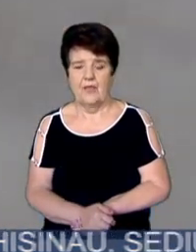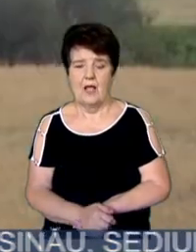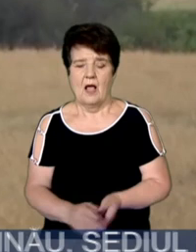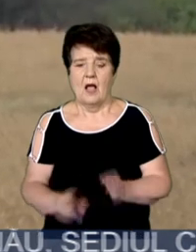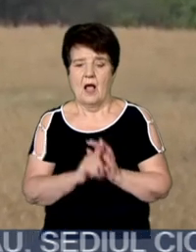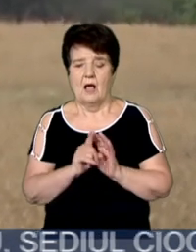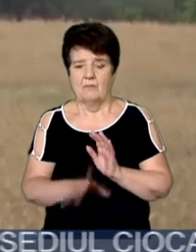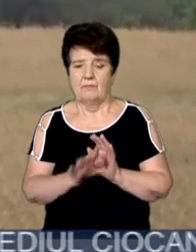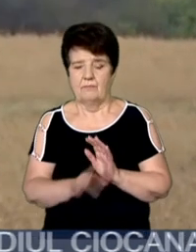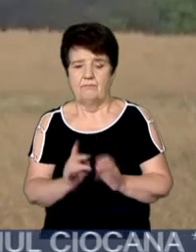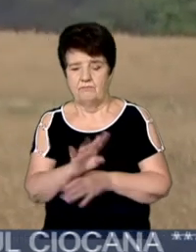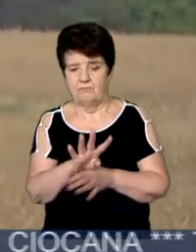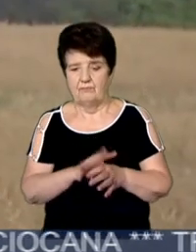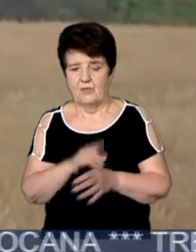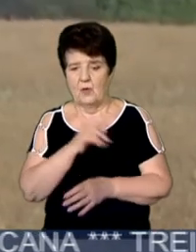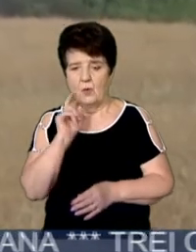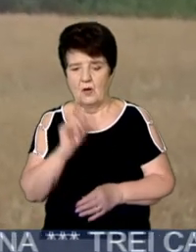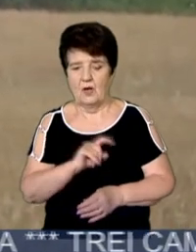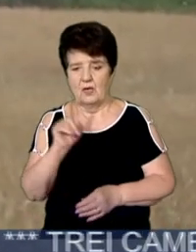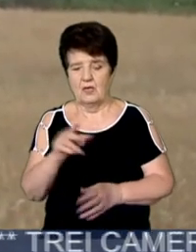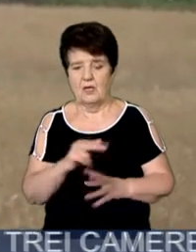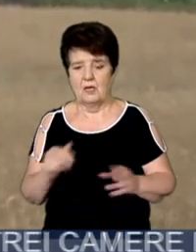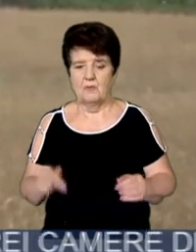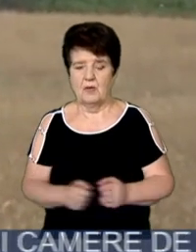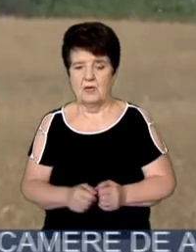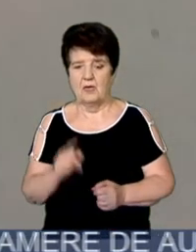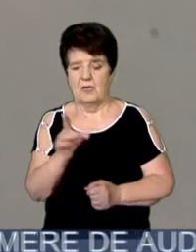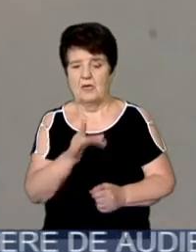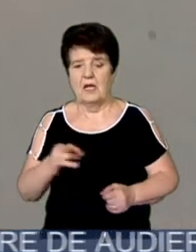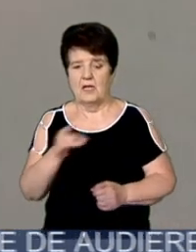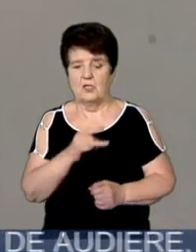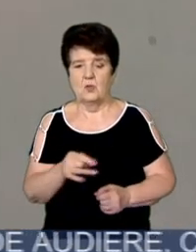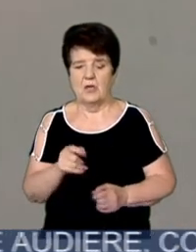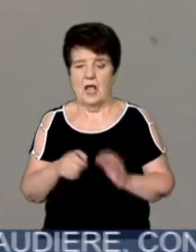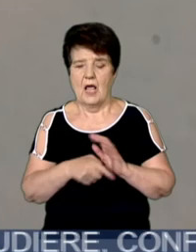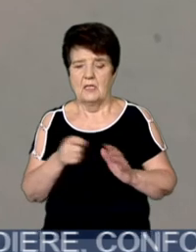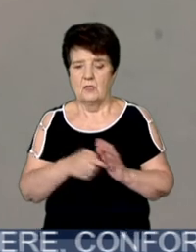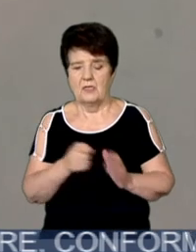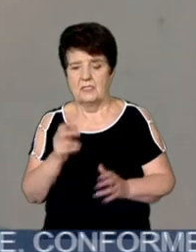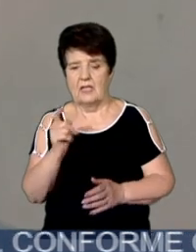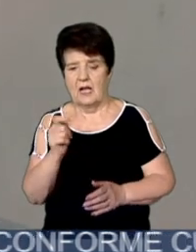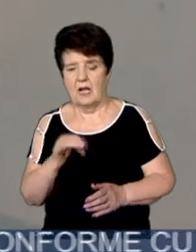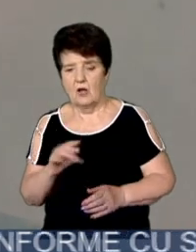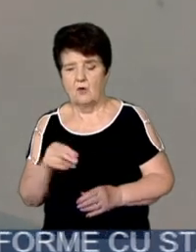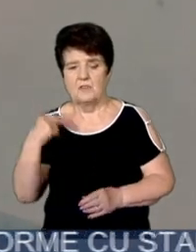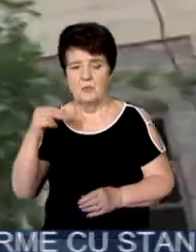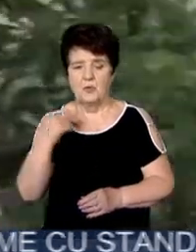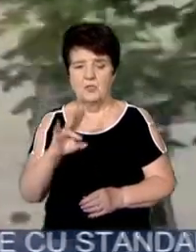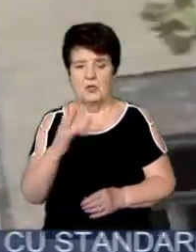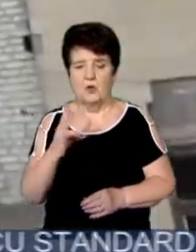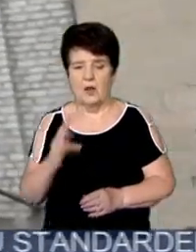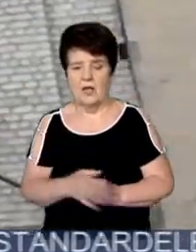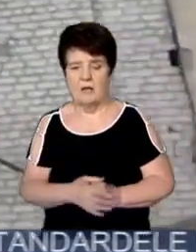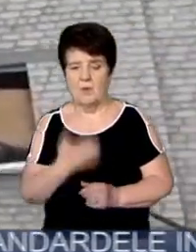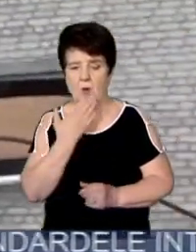Atacurile rusești continuă în Ucraina. Forțele Kremlinului au țintit regiunile Harkov, Donetsk, Dnepropetrovsk, Zaporojie și Nikolaev.